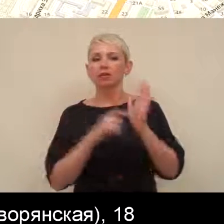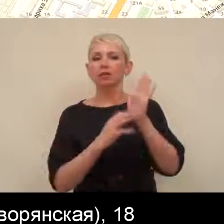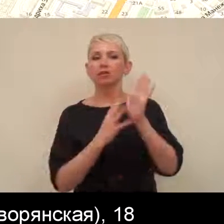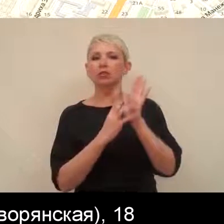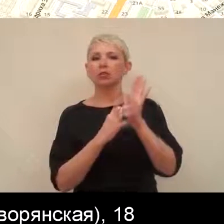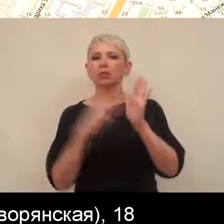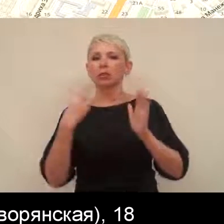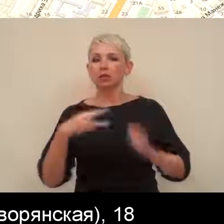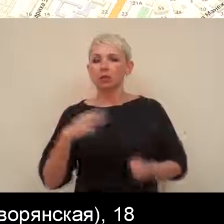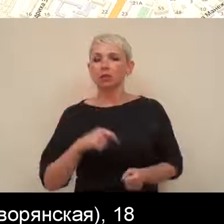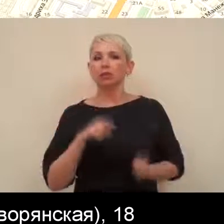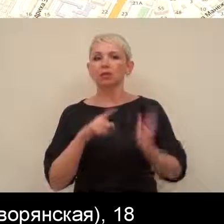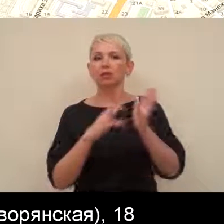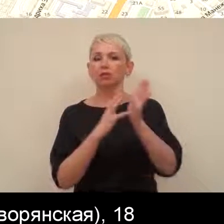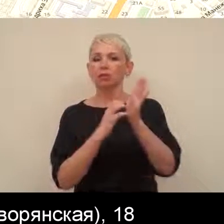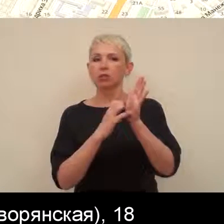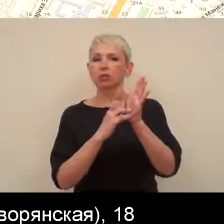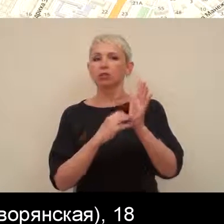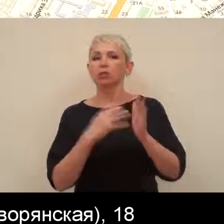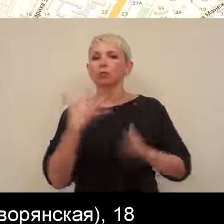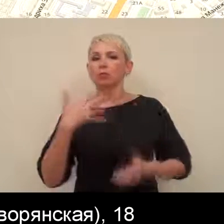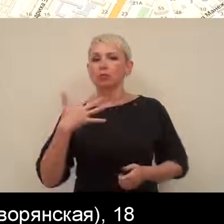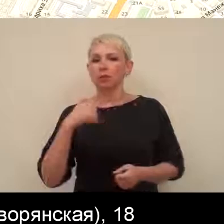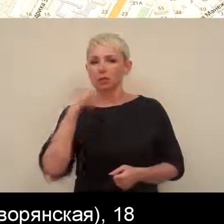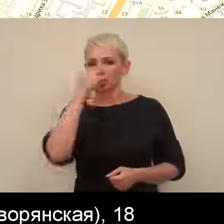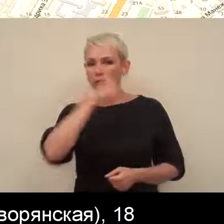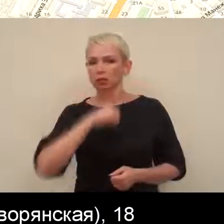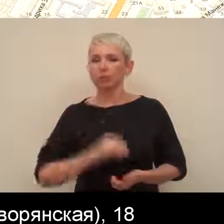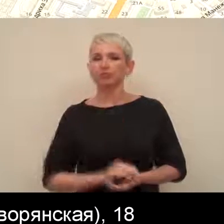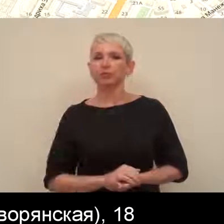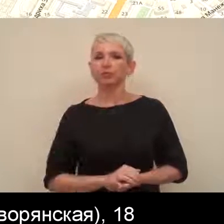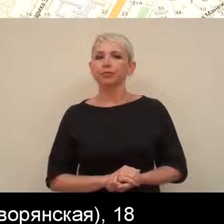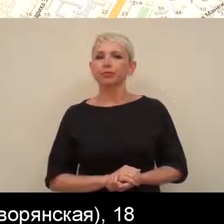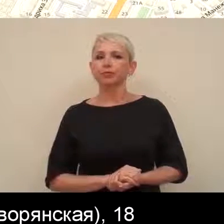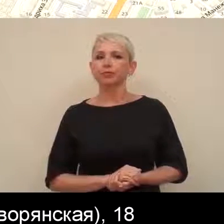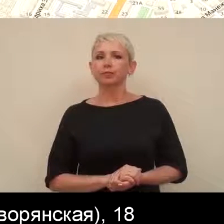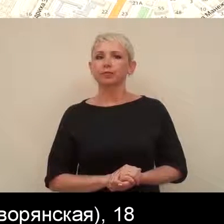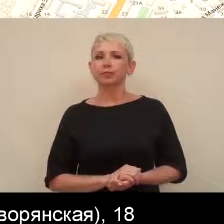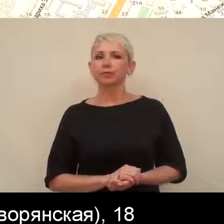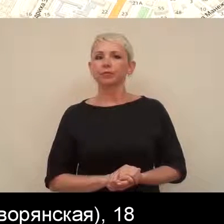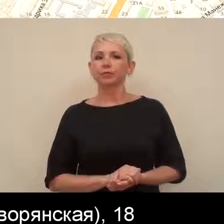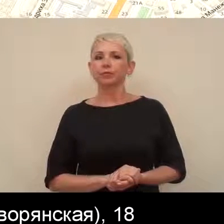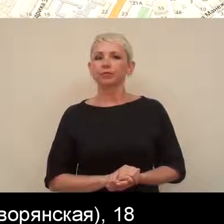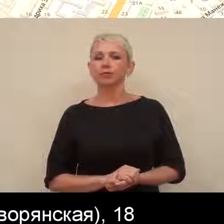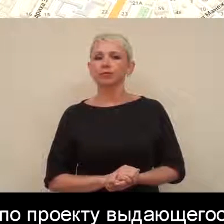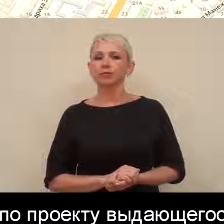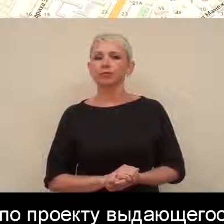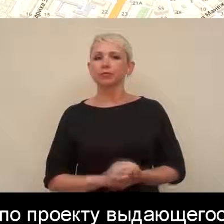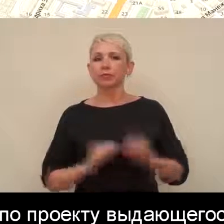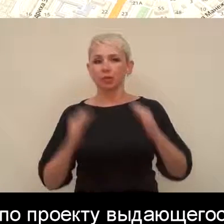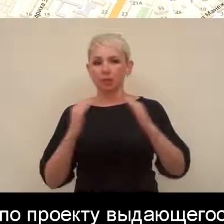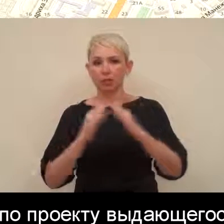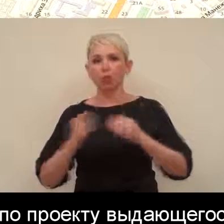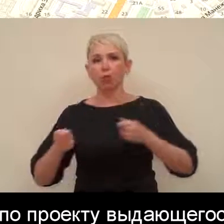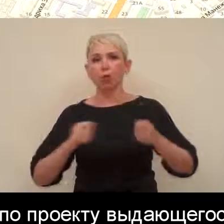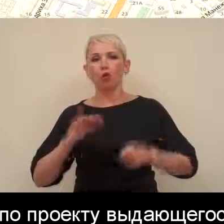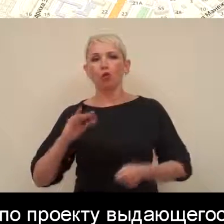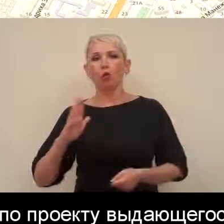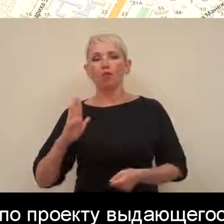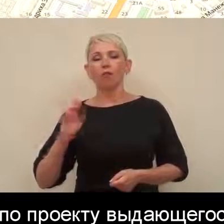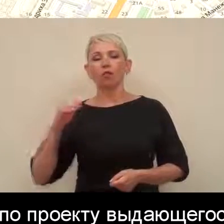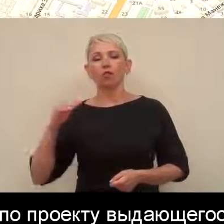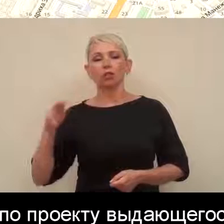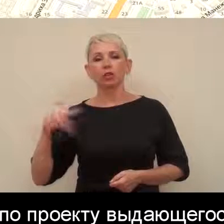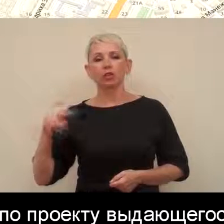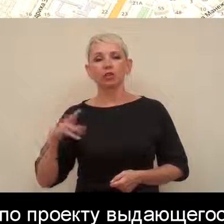-1950 годы Здание управления